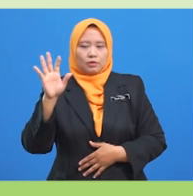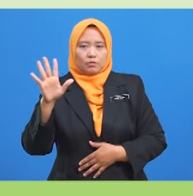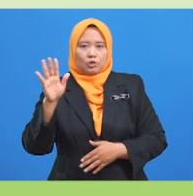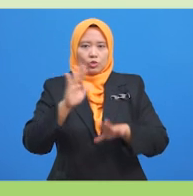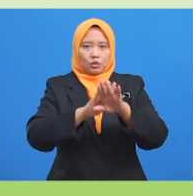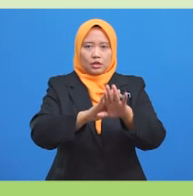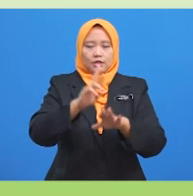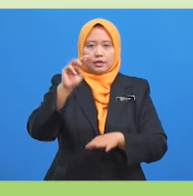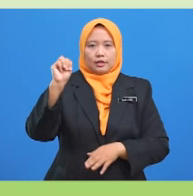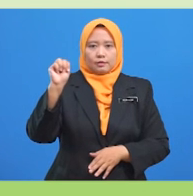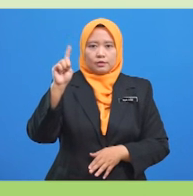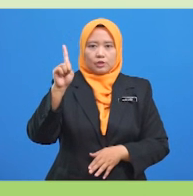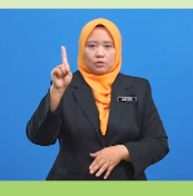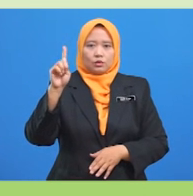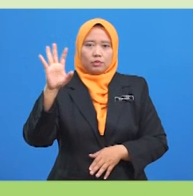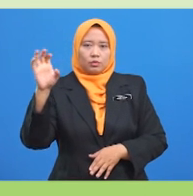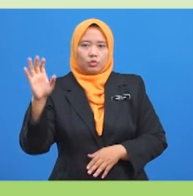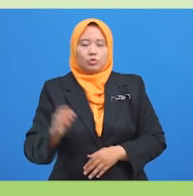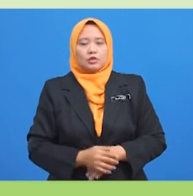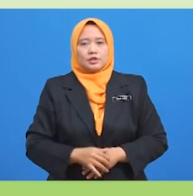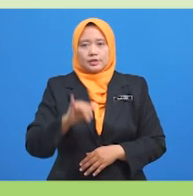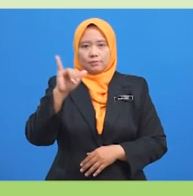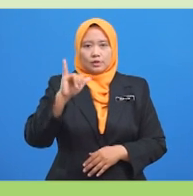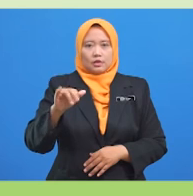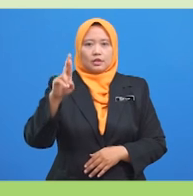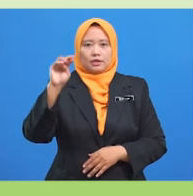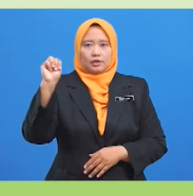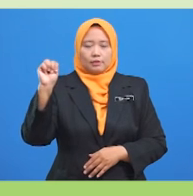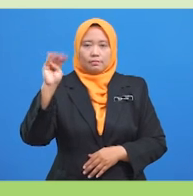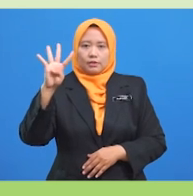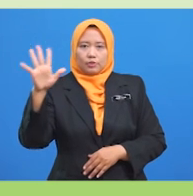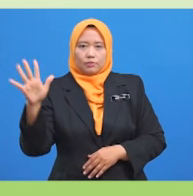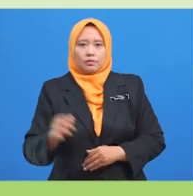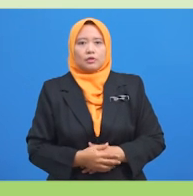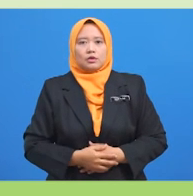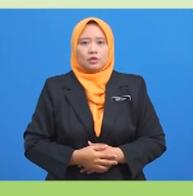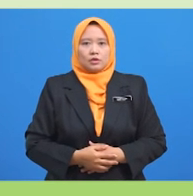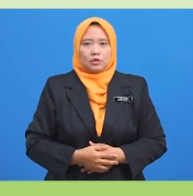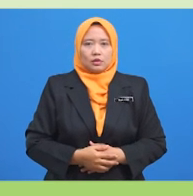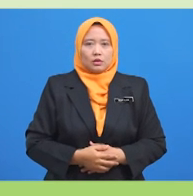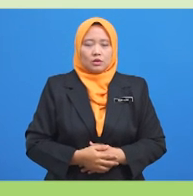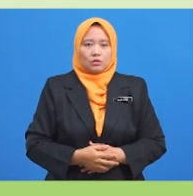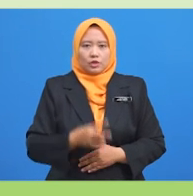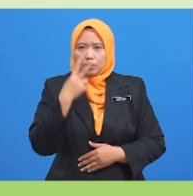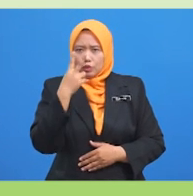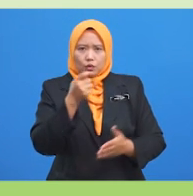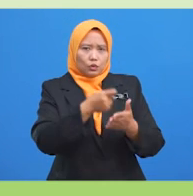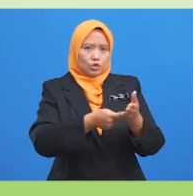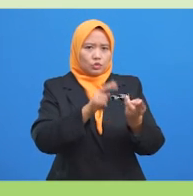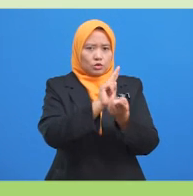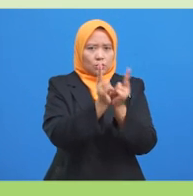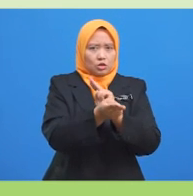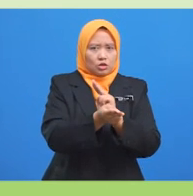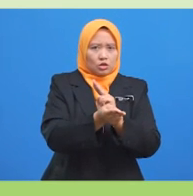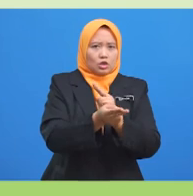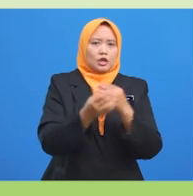dengan perubahan kos berubah dari RM50 ke RM95, iaitu RM45.